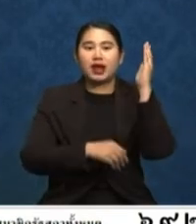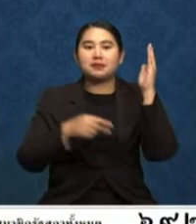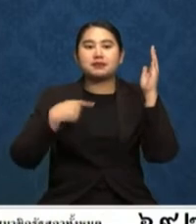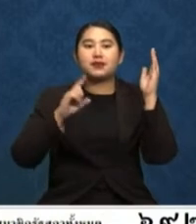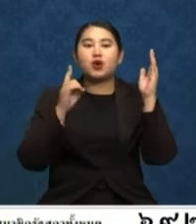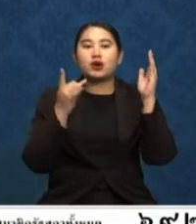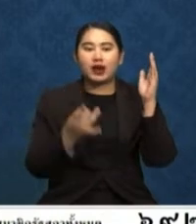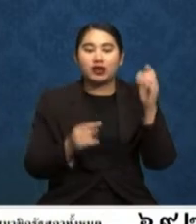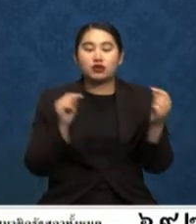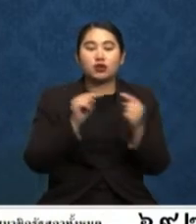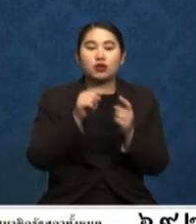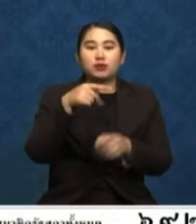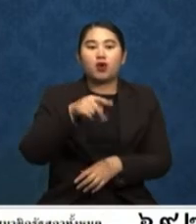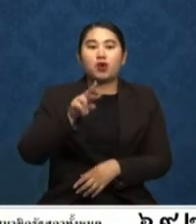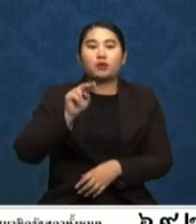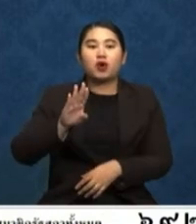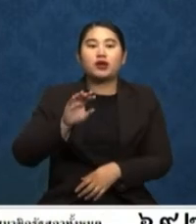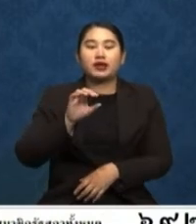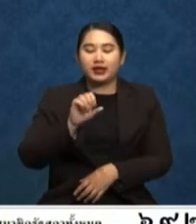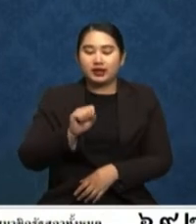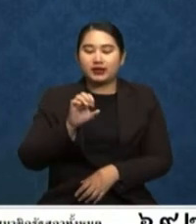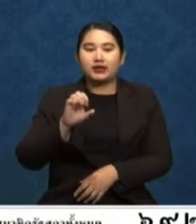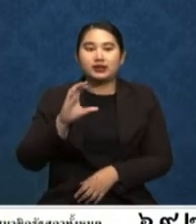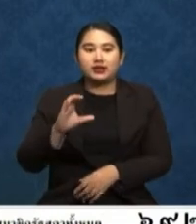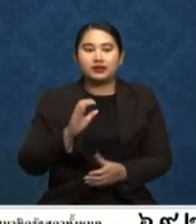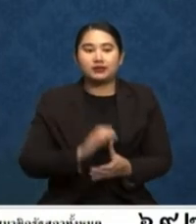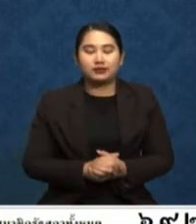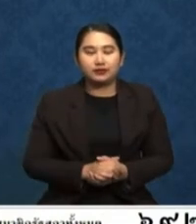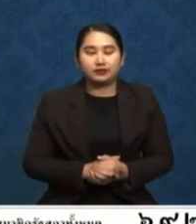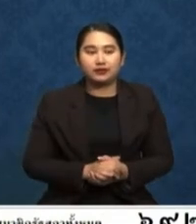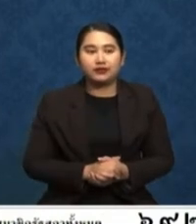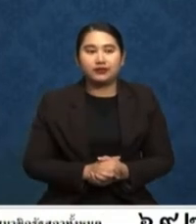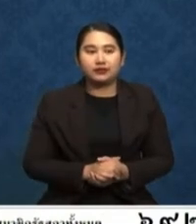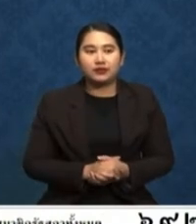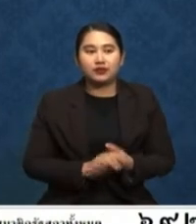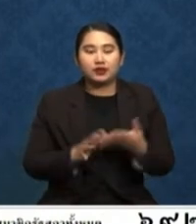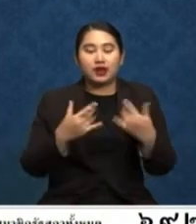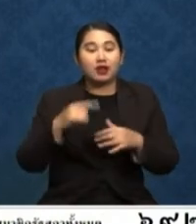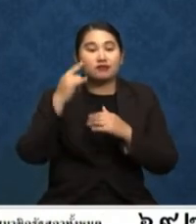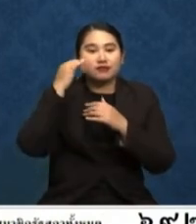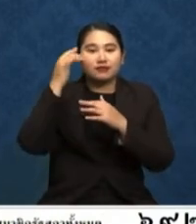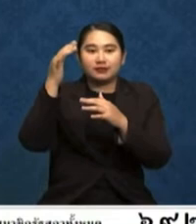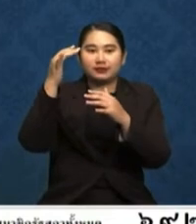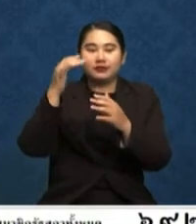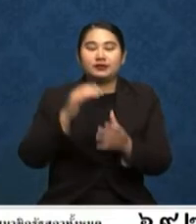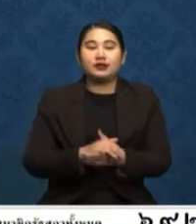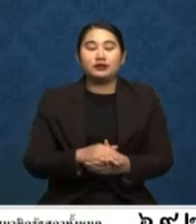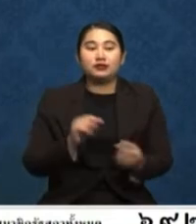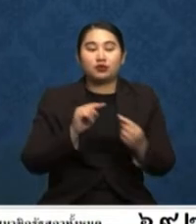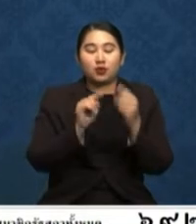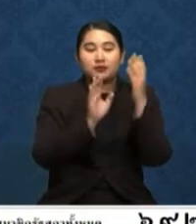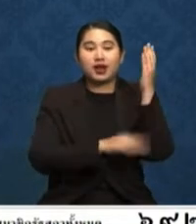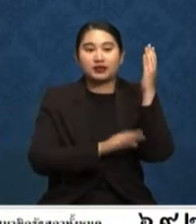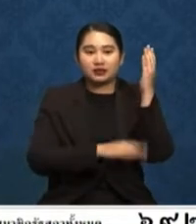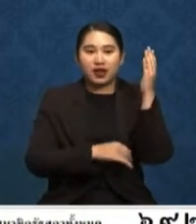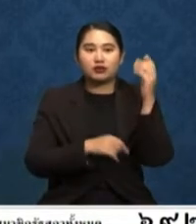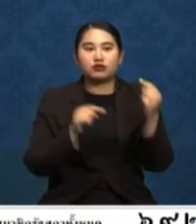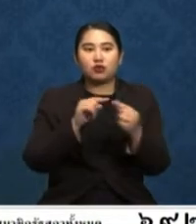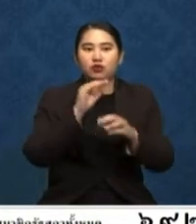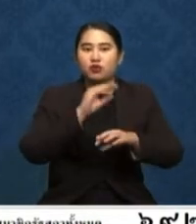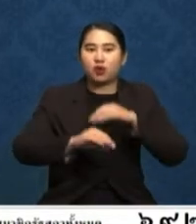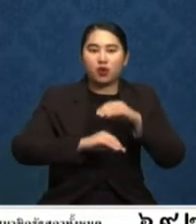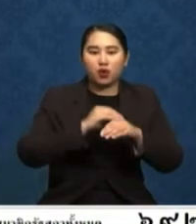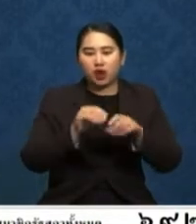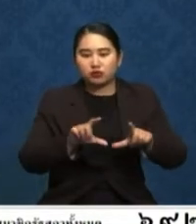พรบ seccนี้คะและสำหรับหลายคนที่เฝ้าฝันนะคะว่าพื้นที่ภาคใต้เนี่ยจะมีโครงการ